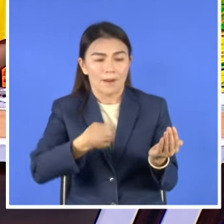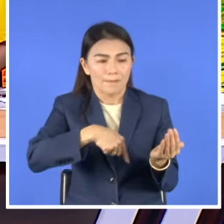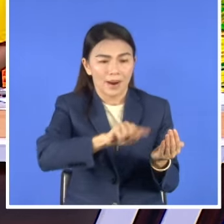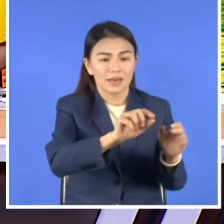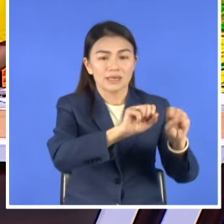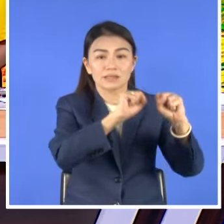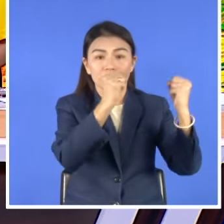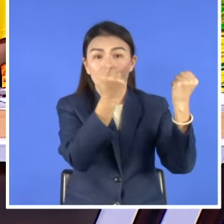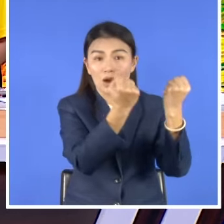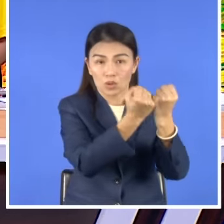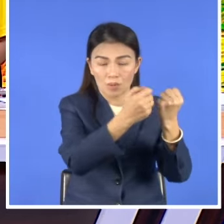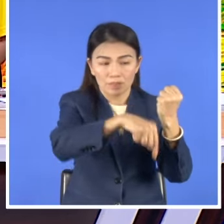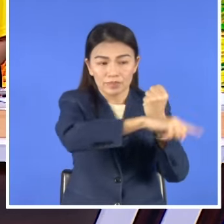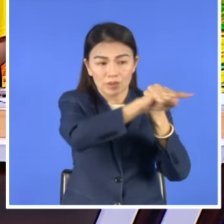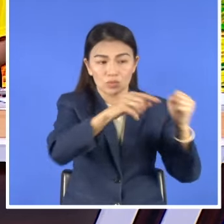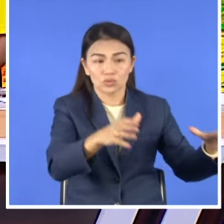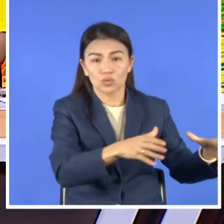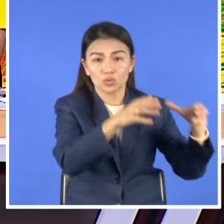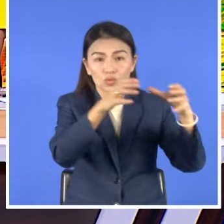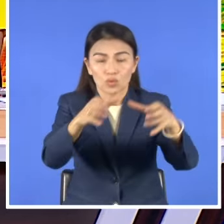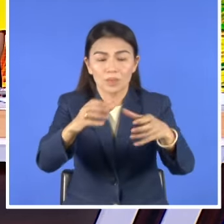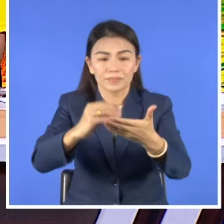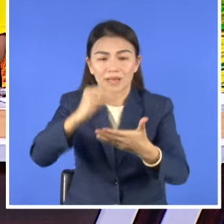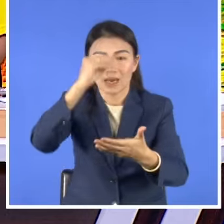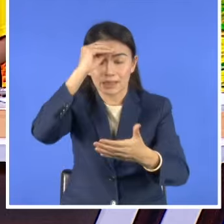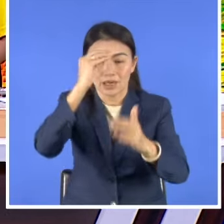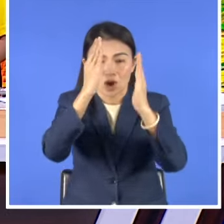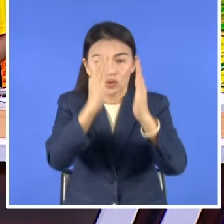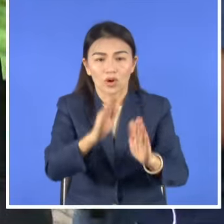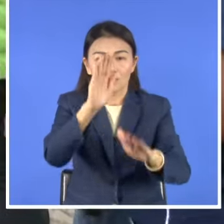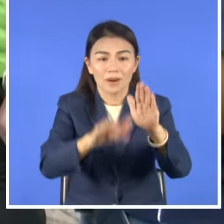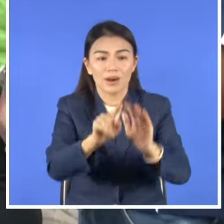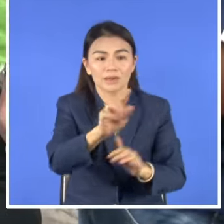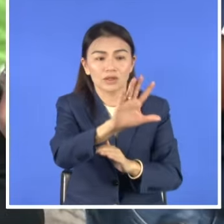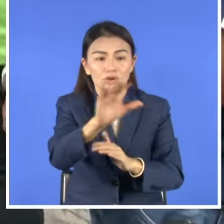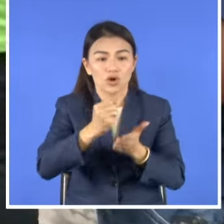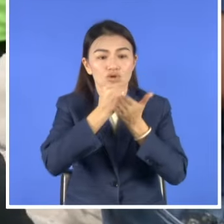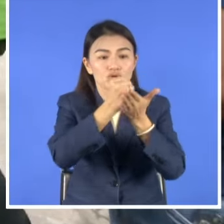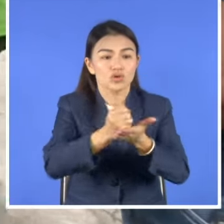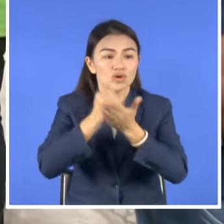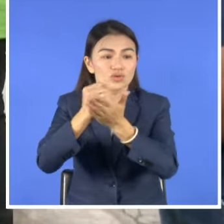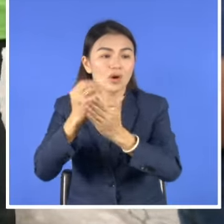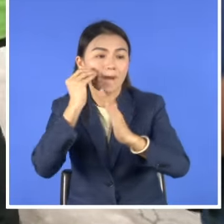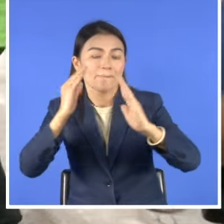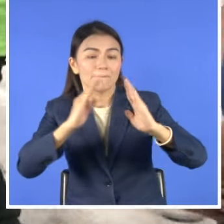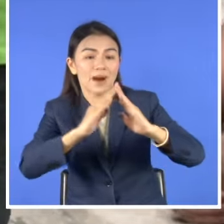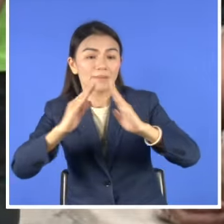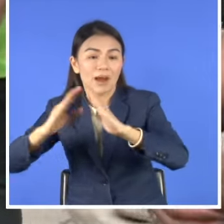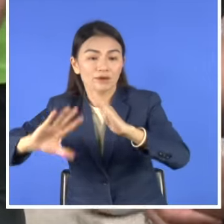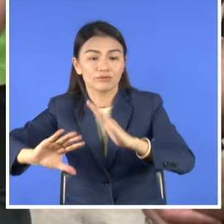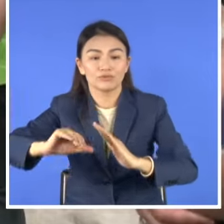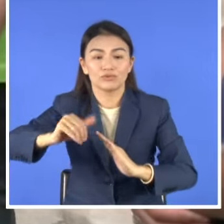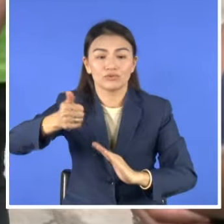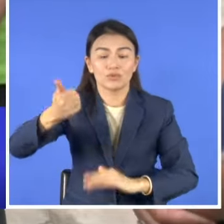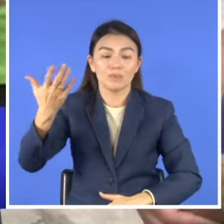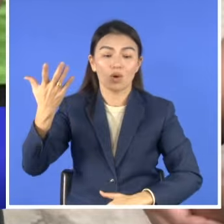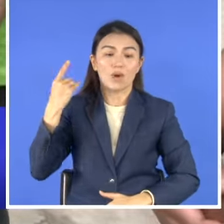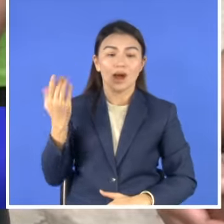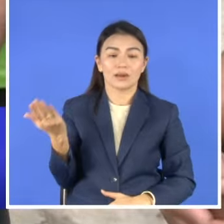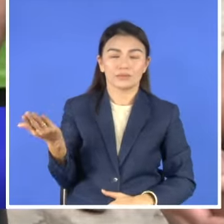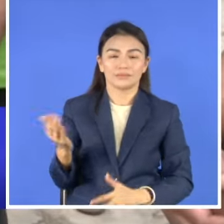เก่าอุเทนถวายนำนักศึกษาเนี่ย 100ชีวิตไปช่วยเหลือประชาชนฟื้นฟูบ้านเรือนนี่เมื่อวานนี้ท่านอ้นนะครับ